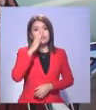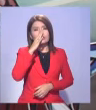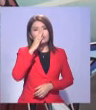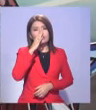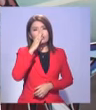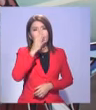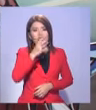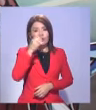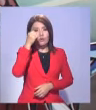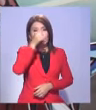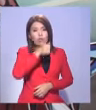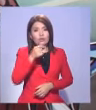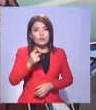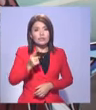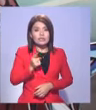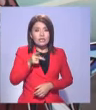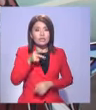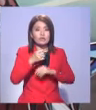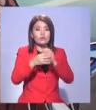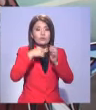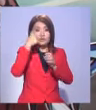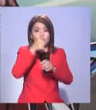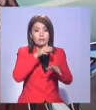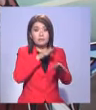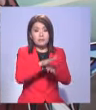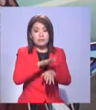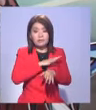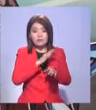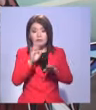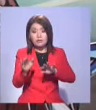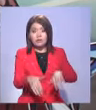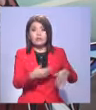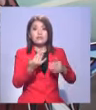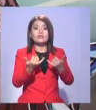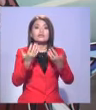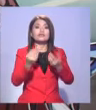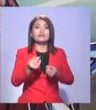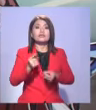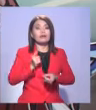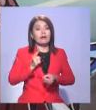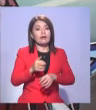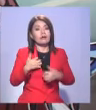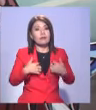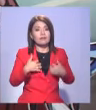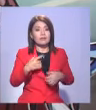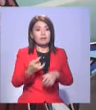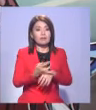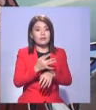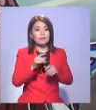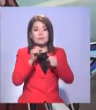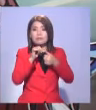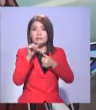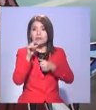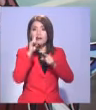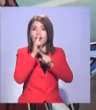Біз бұл жобамен мақтанамыз. Алғаш 2019 жылы өткіздік, арада 4 жыл өтті. Осы күнді қатты күттік. Биыл алғашқысына қарағанда көп